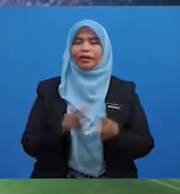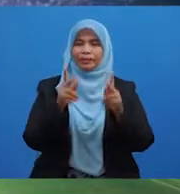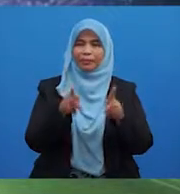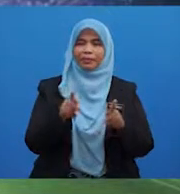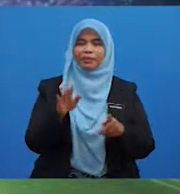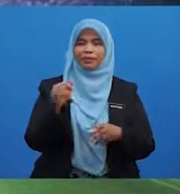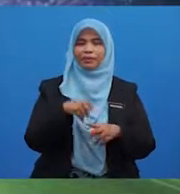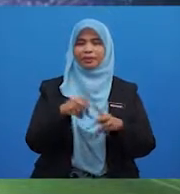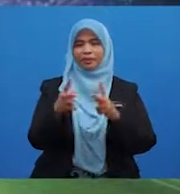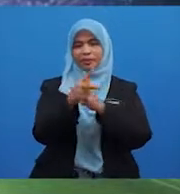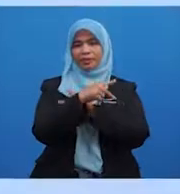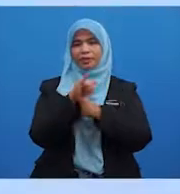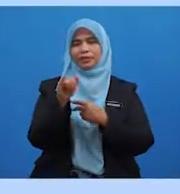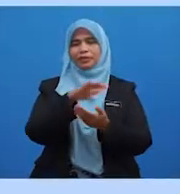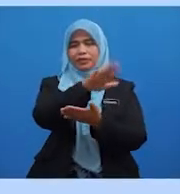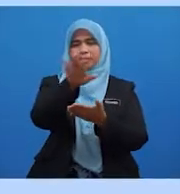Pelajar-pelajar yang dikasihi sekalian,